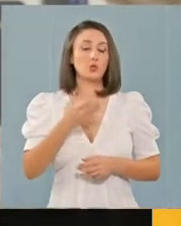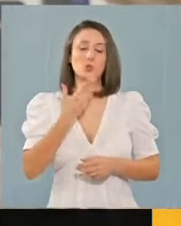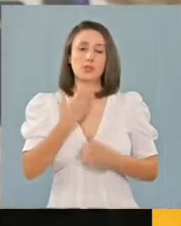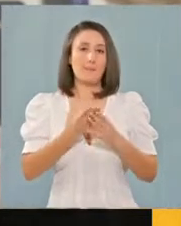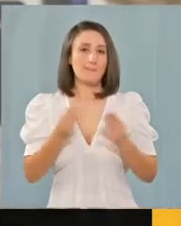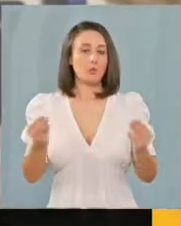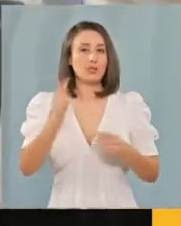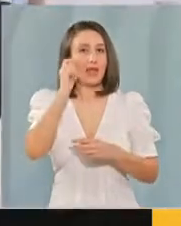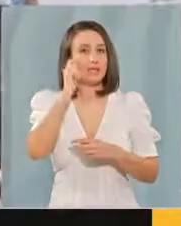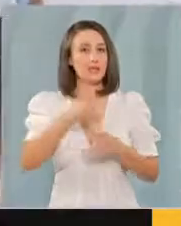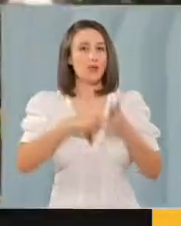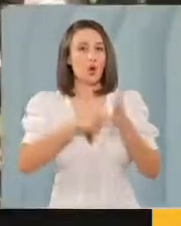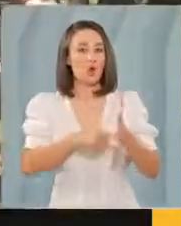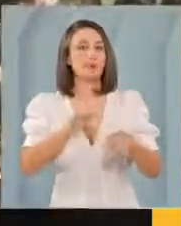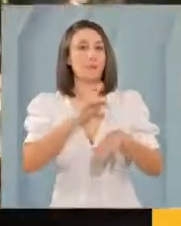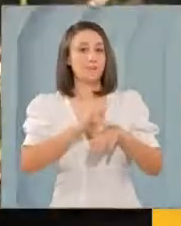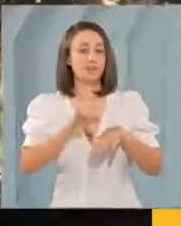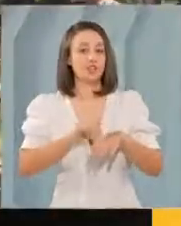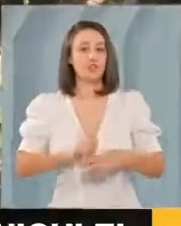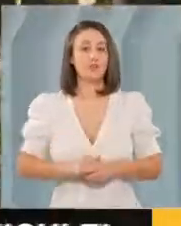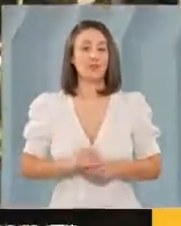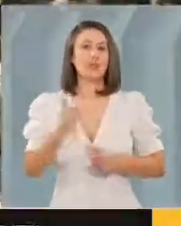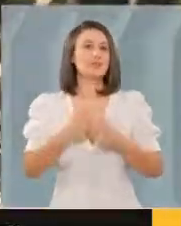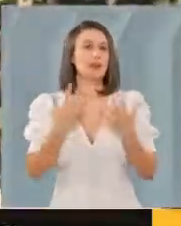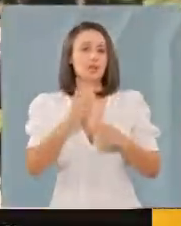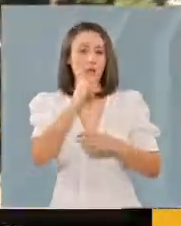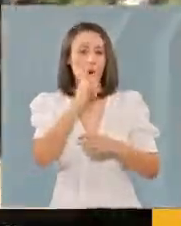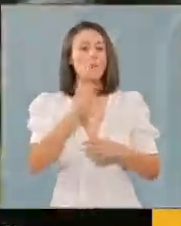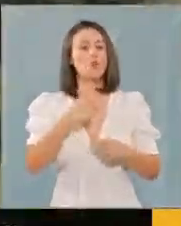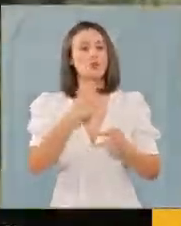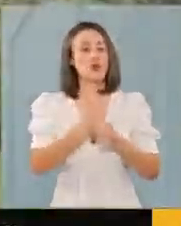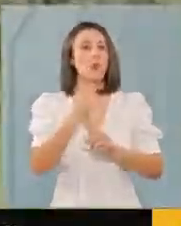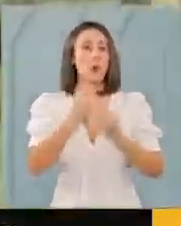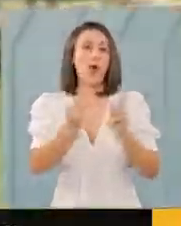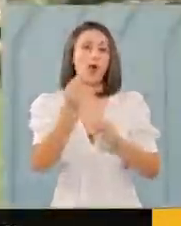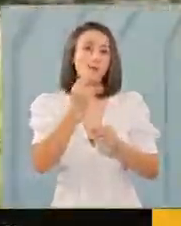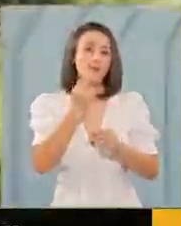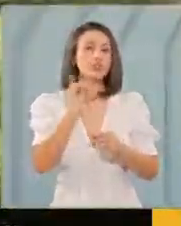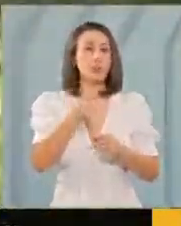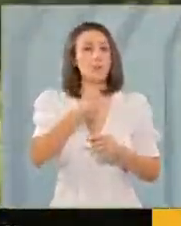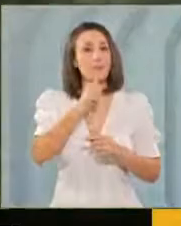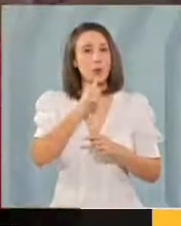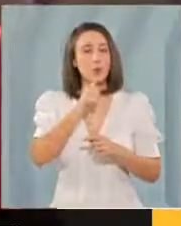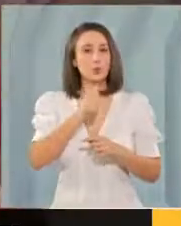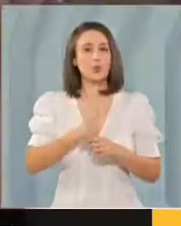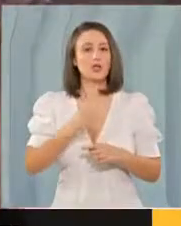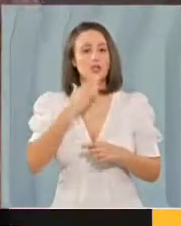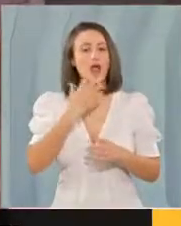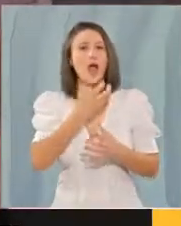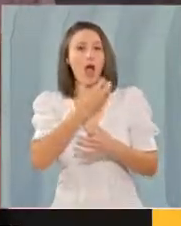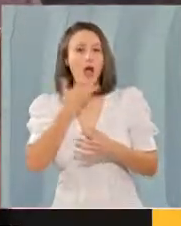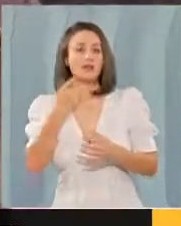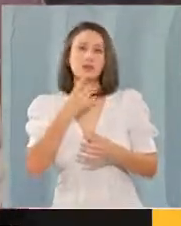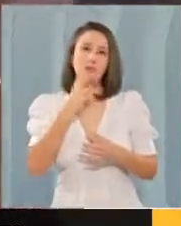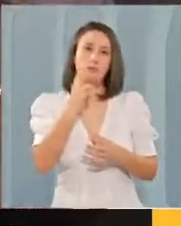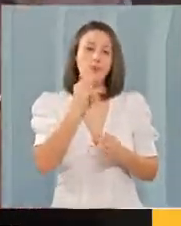cei care respectă recomandările medicilor. Despre cât de rău ne pot face anumite alimente și băuturi consumate în zilele toride,